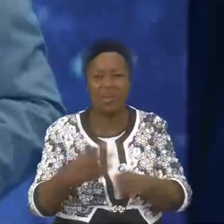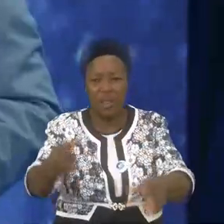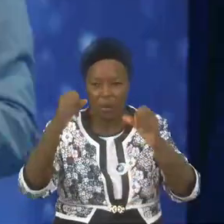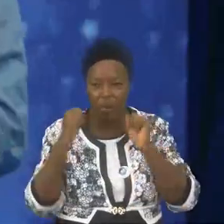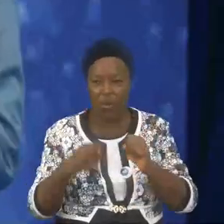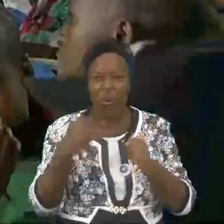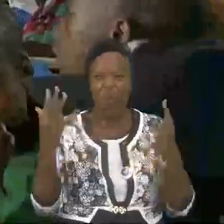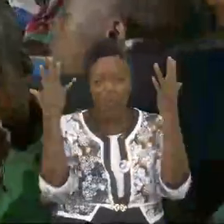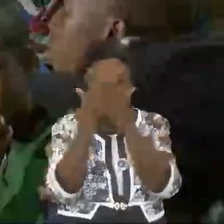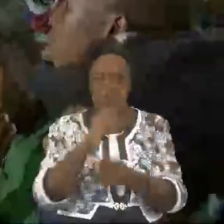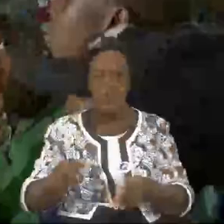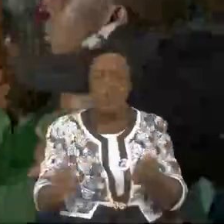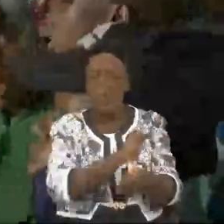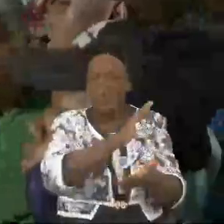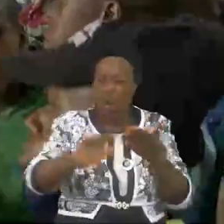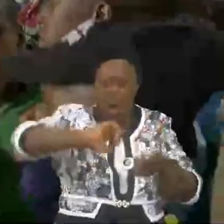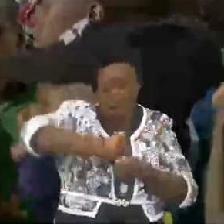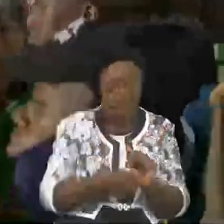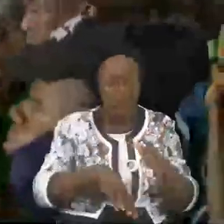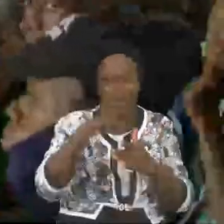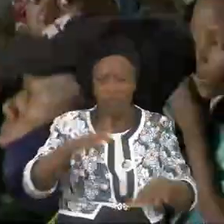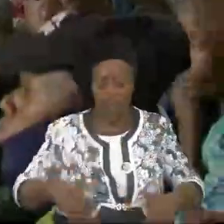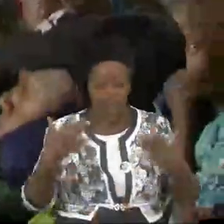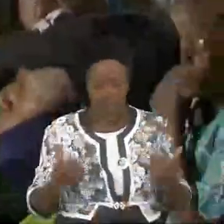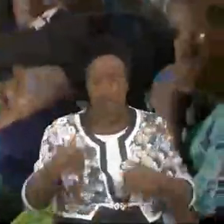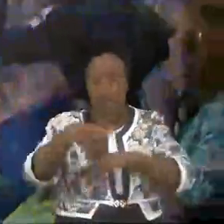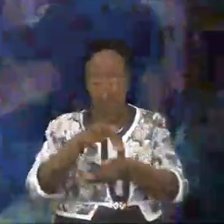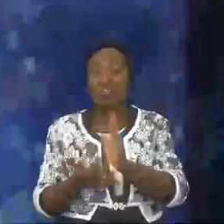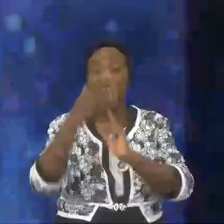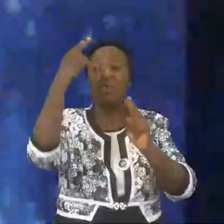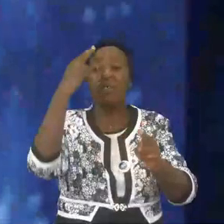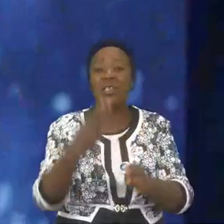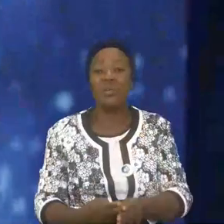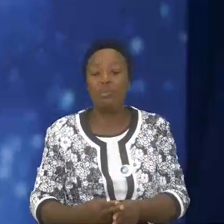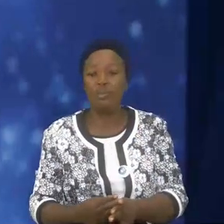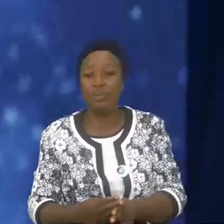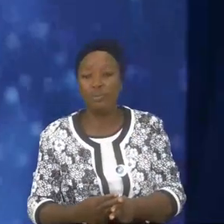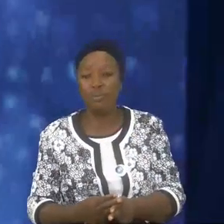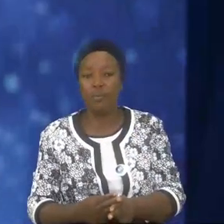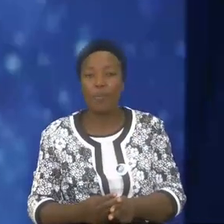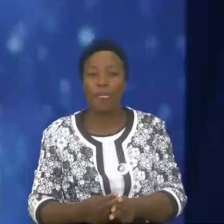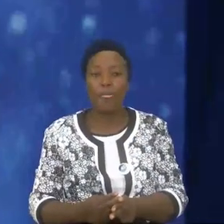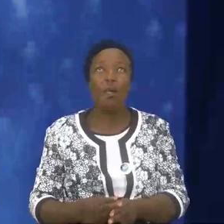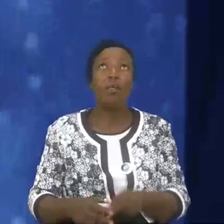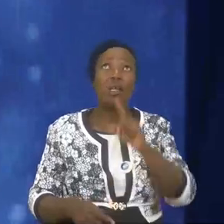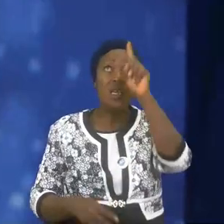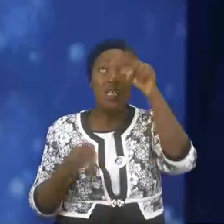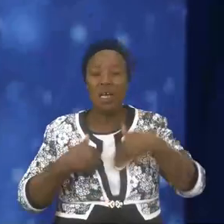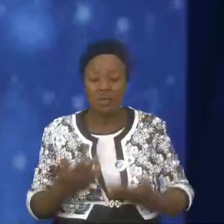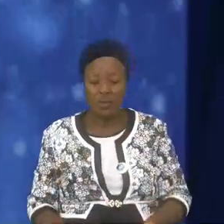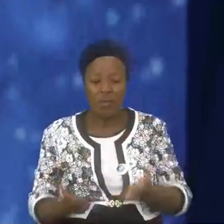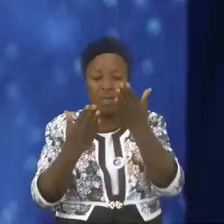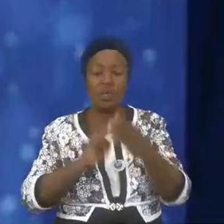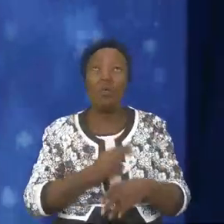des ténèbres seront balayés de ta vie ce soir au nom de Jésus. Il nous a